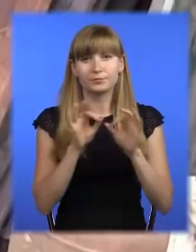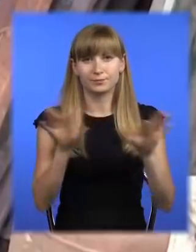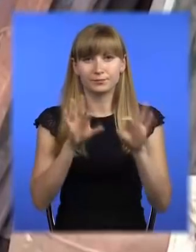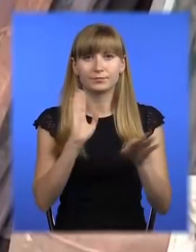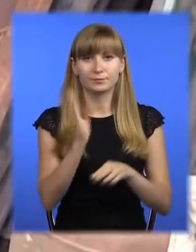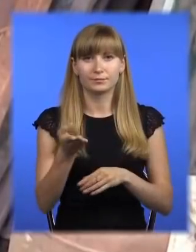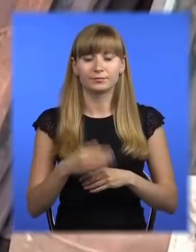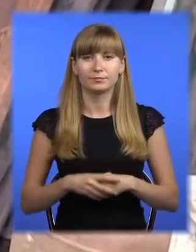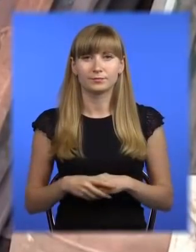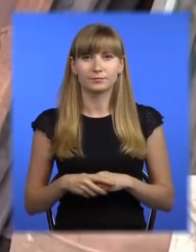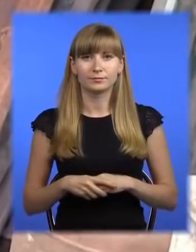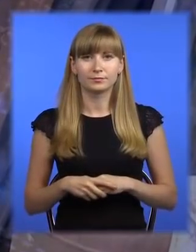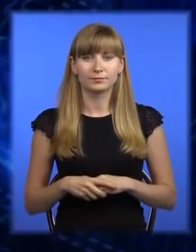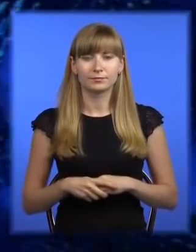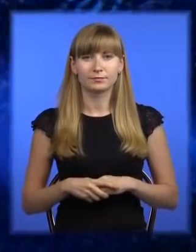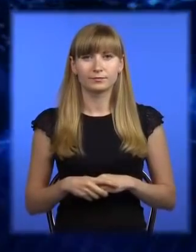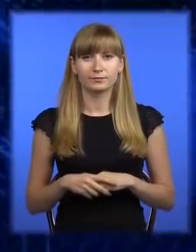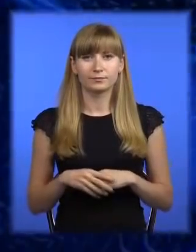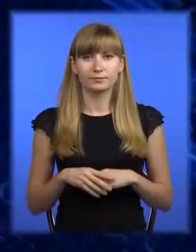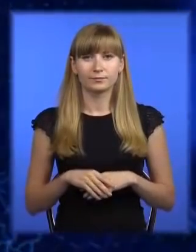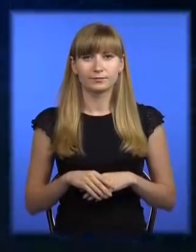новин просто зараз.